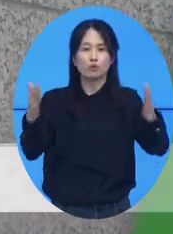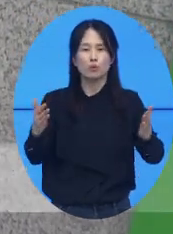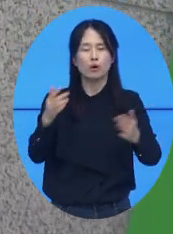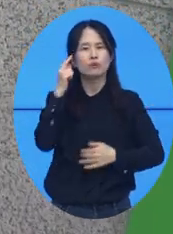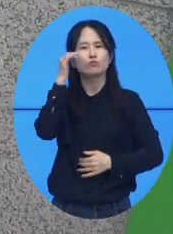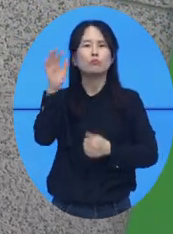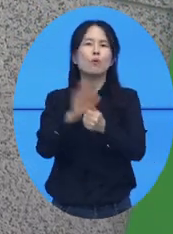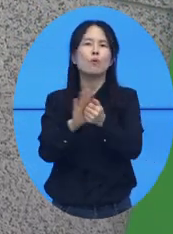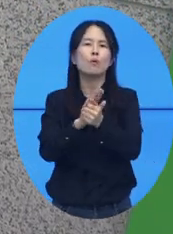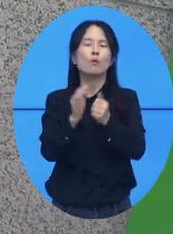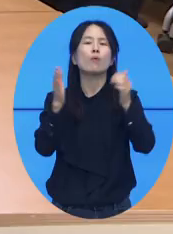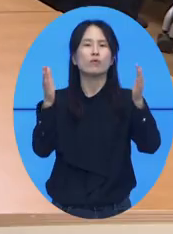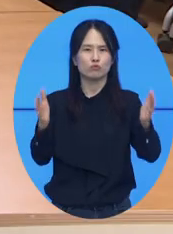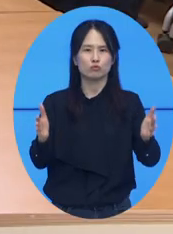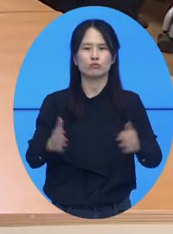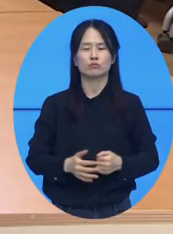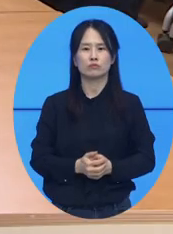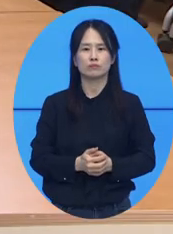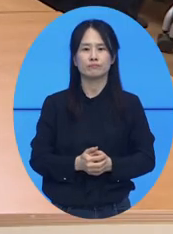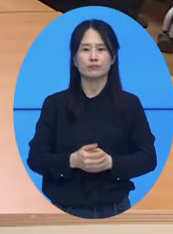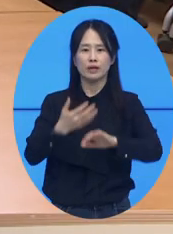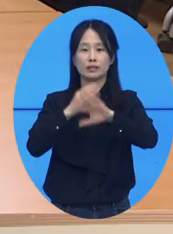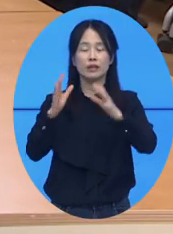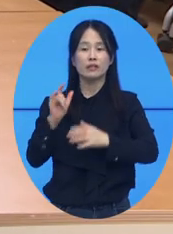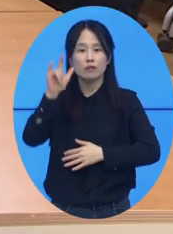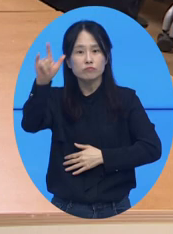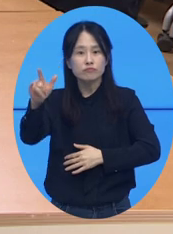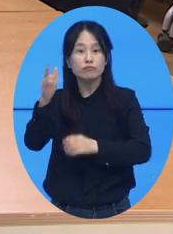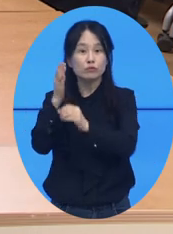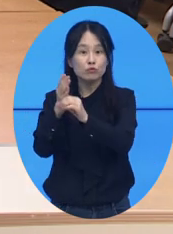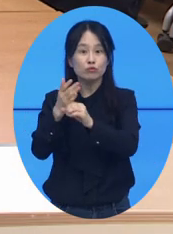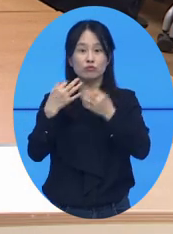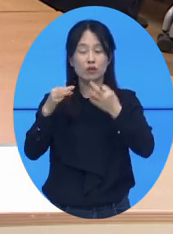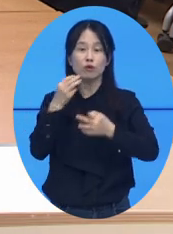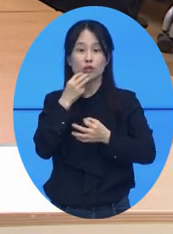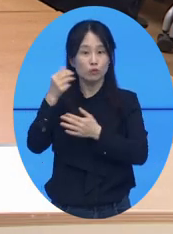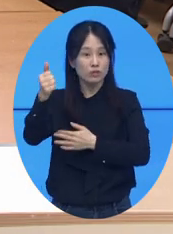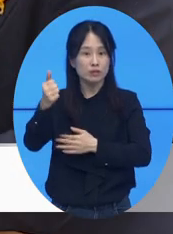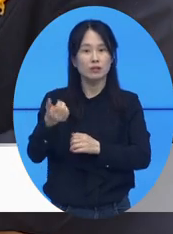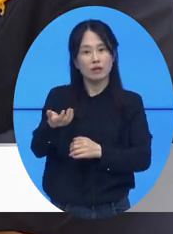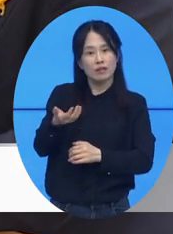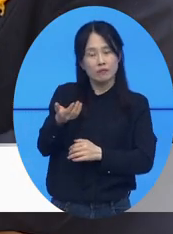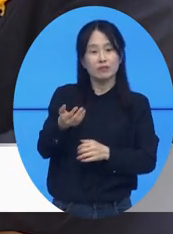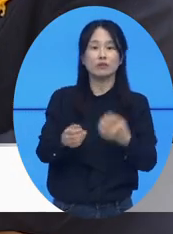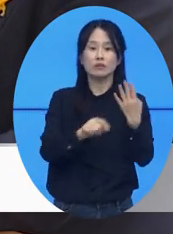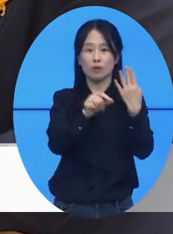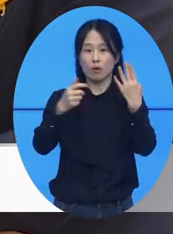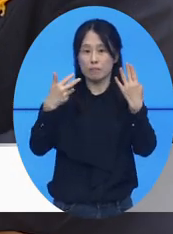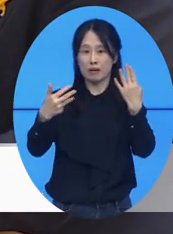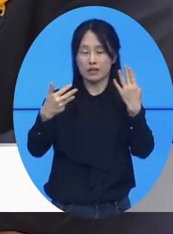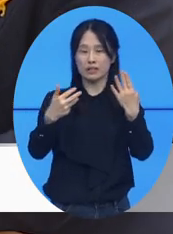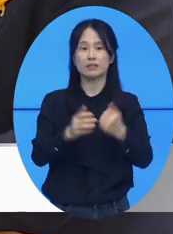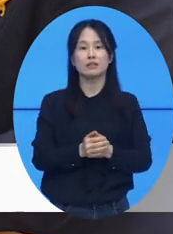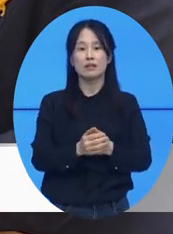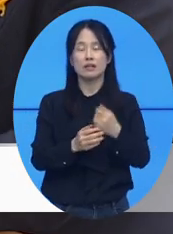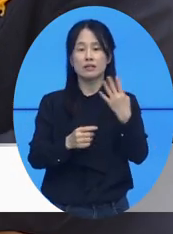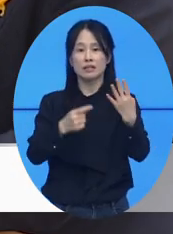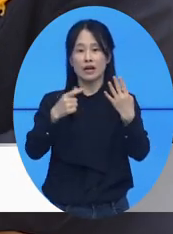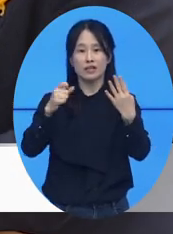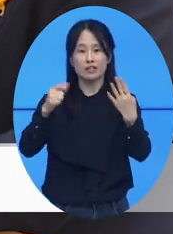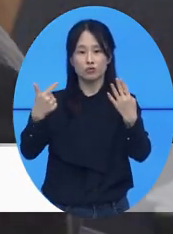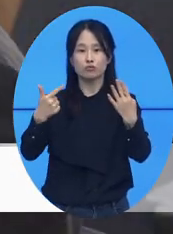중입니다. 지난 9일 해외 방문길에 오른 김동연 경기도지사는 앞서 지난 8일엔 4.16 가족협의회를